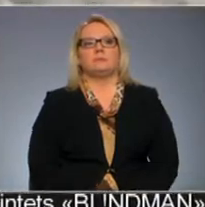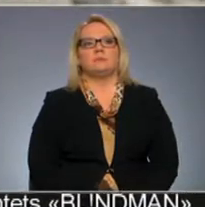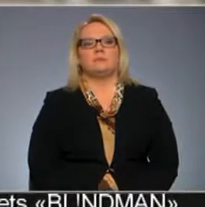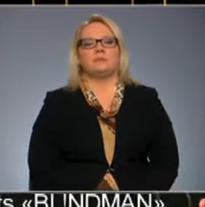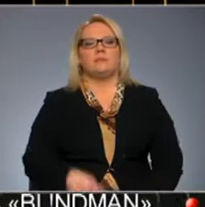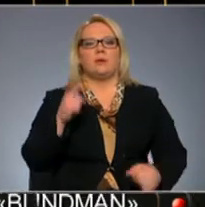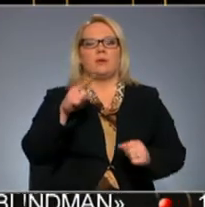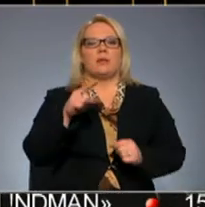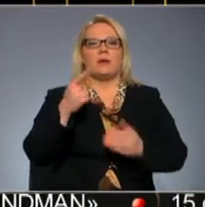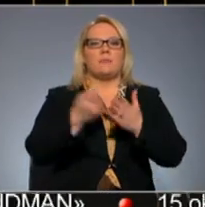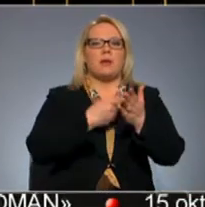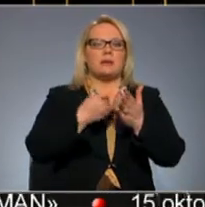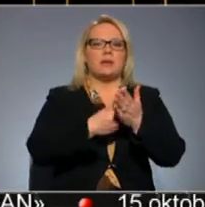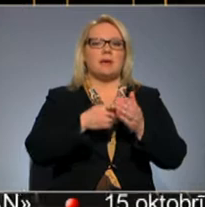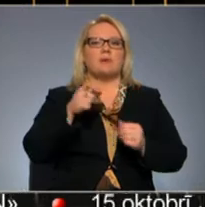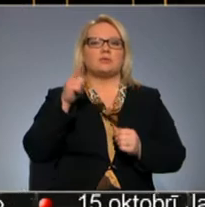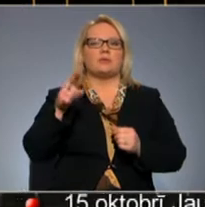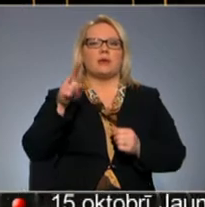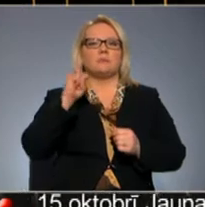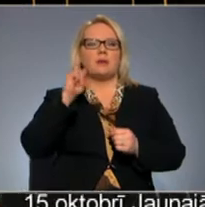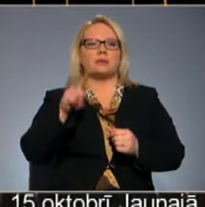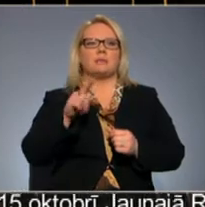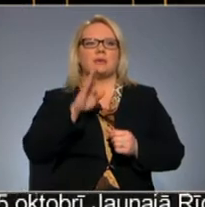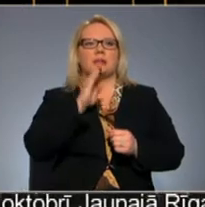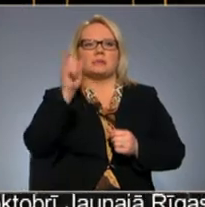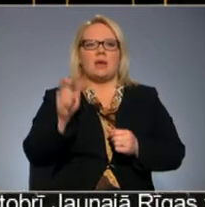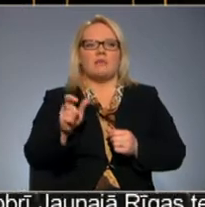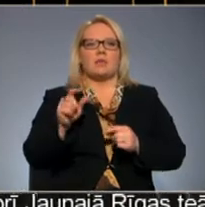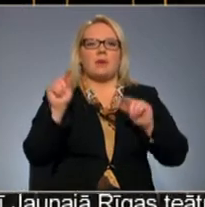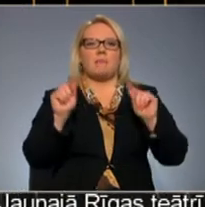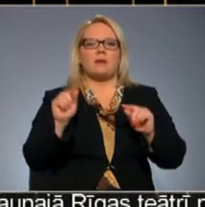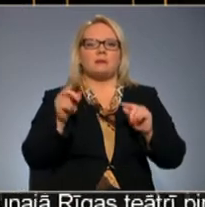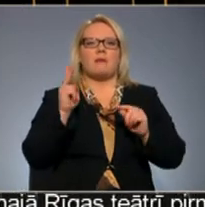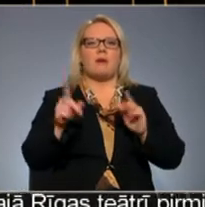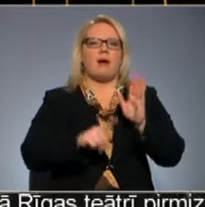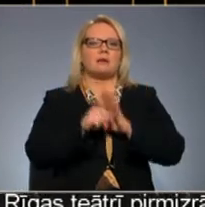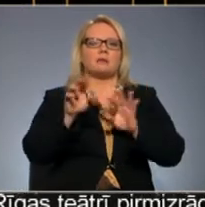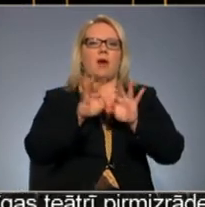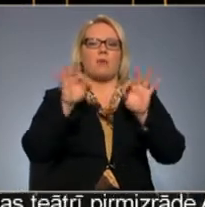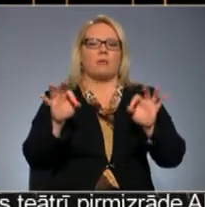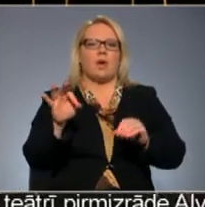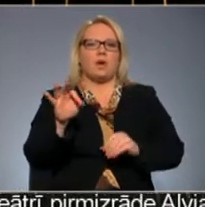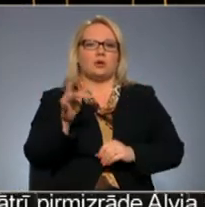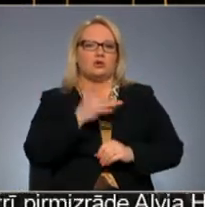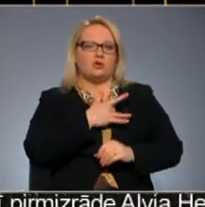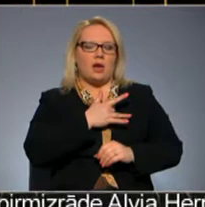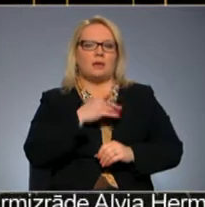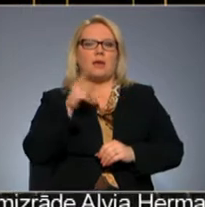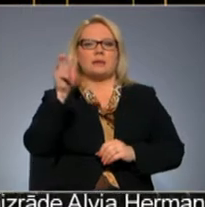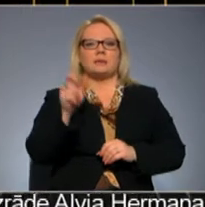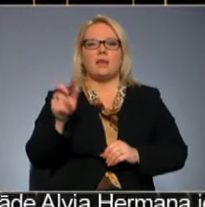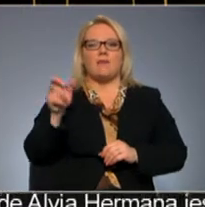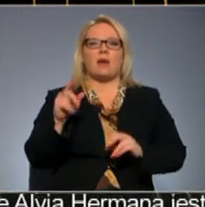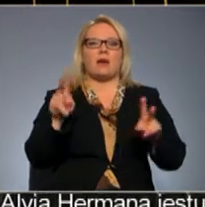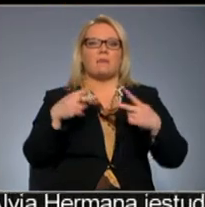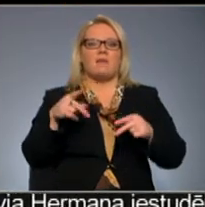Tās prasības, ko prasa būt sievietē, varbūt dažkārt viņas ir daudz mazākas, kā tev sākotnē šķiet, un kad cilvēkiem nevajag